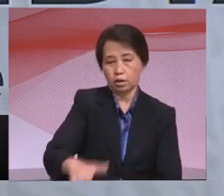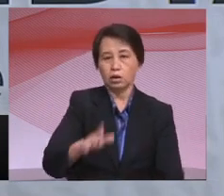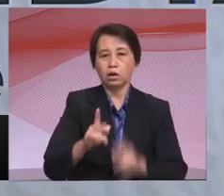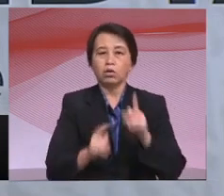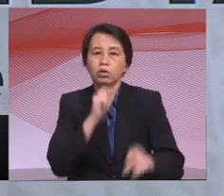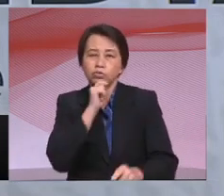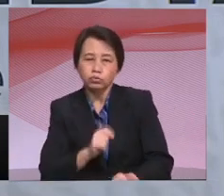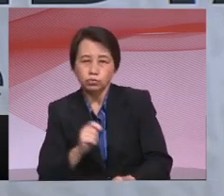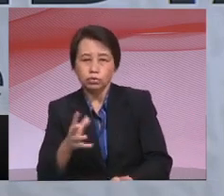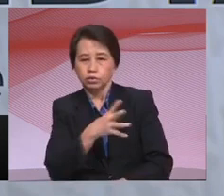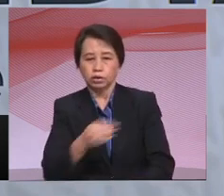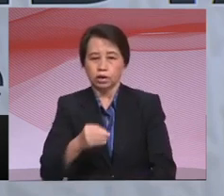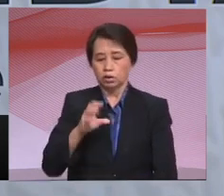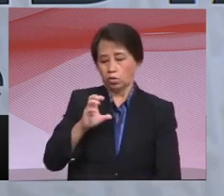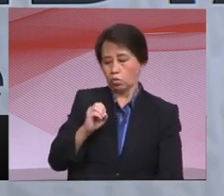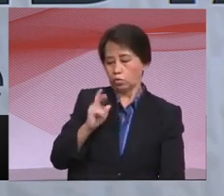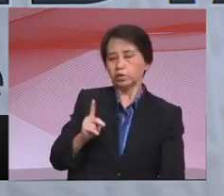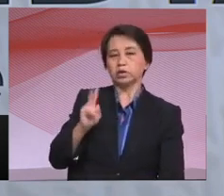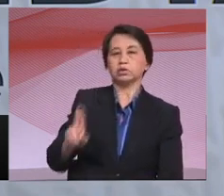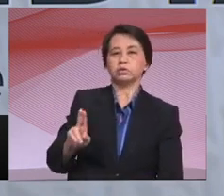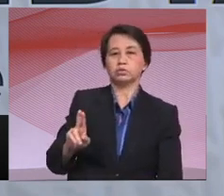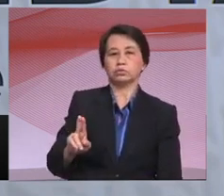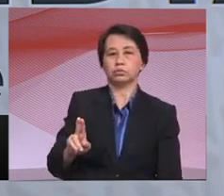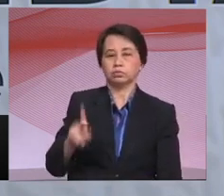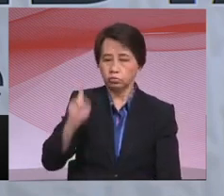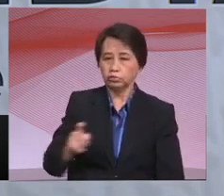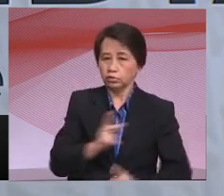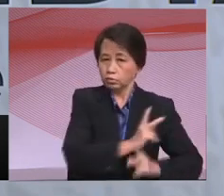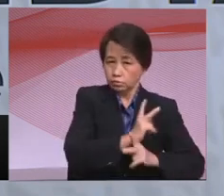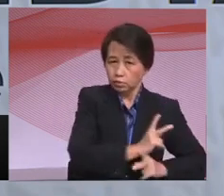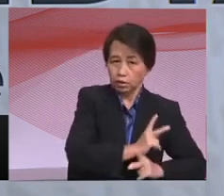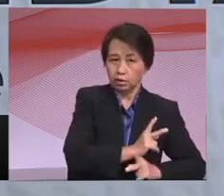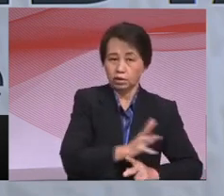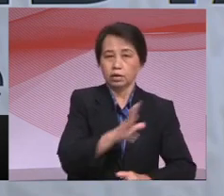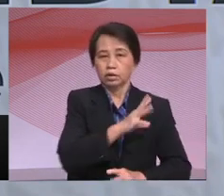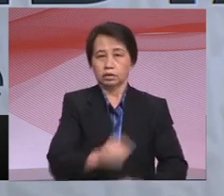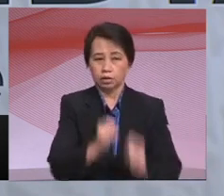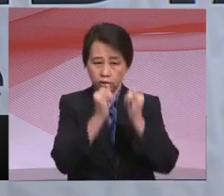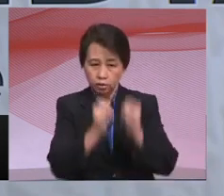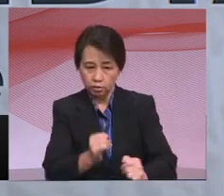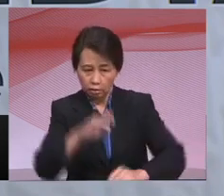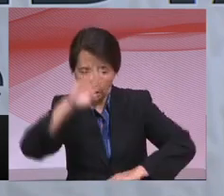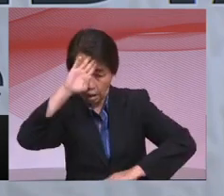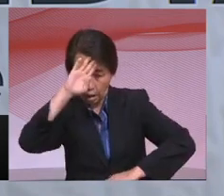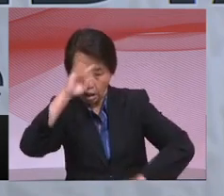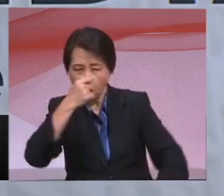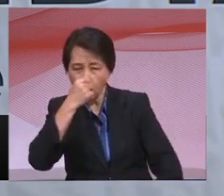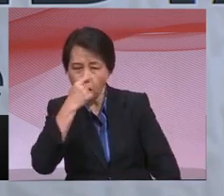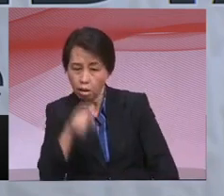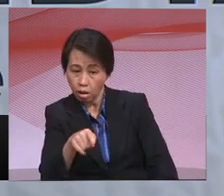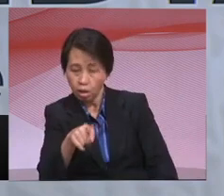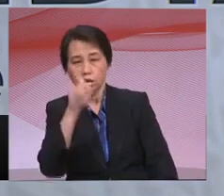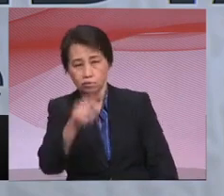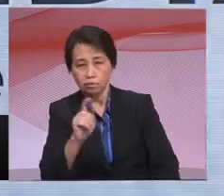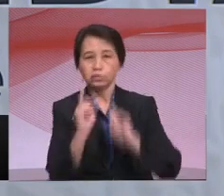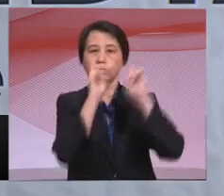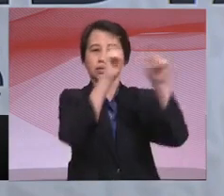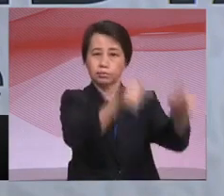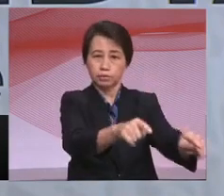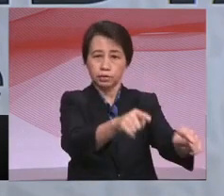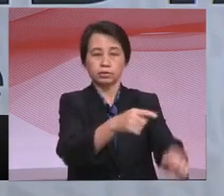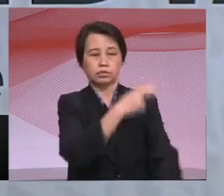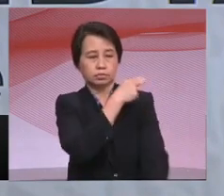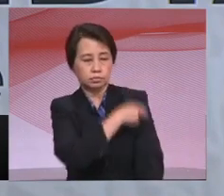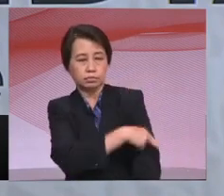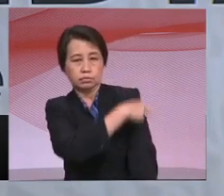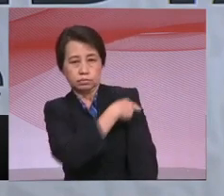emas dan orang kurang upaya perlu dilindungi. Manakala individu tidak sihat dan bergejala, dikehendaki segera